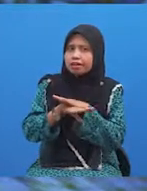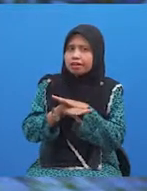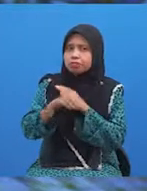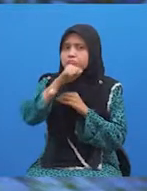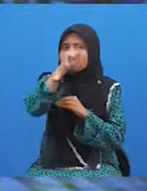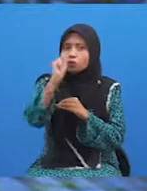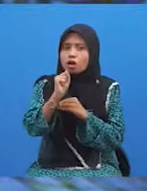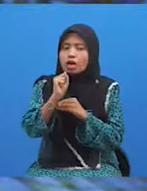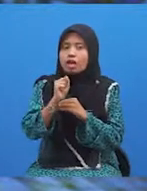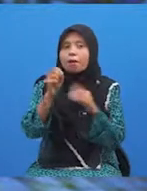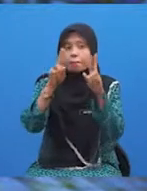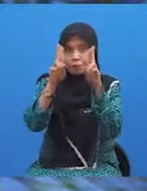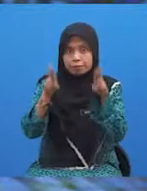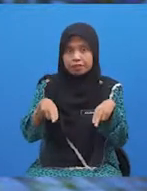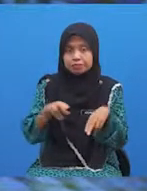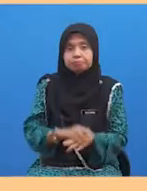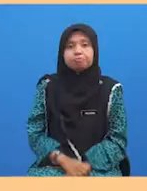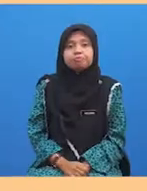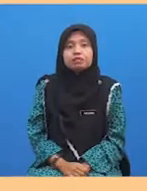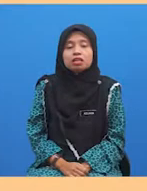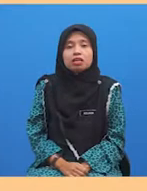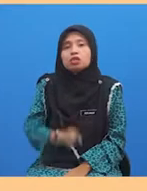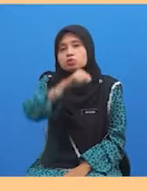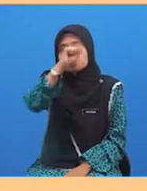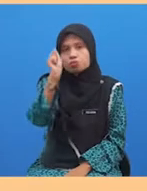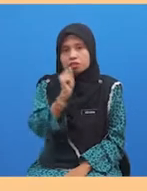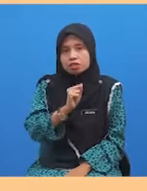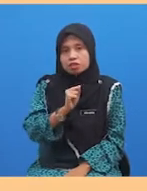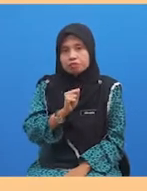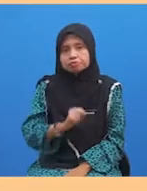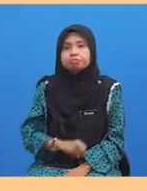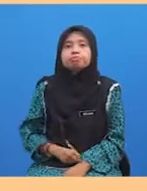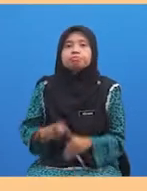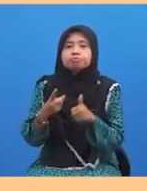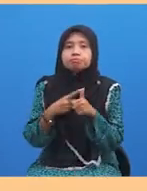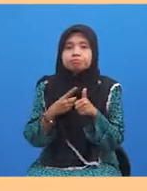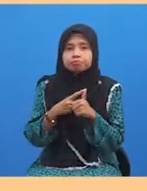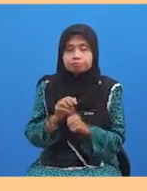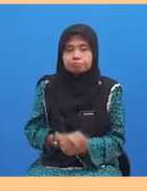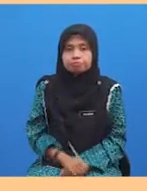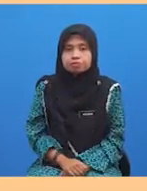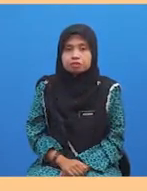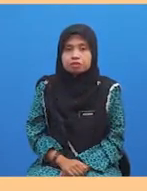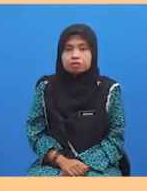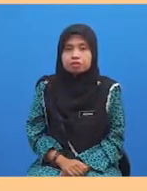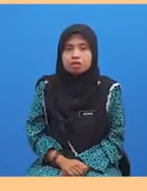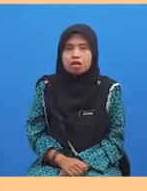dalam soalan peperiksaan. Contoh soalan adalah seperti